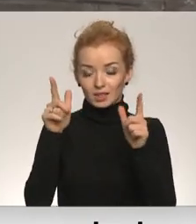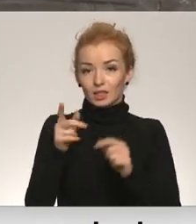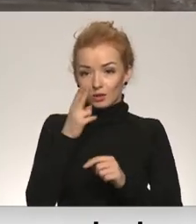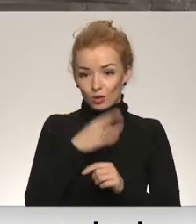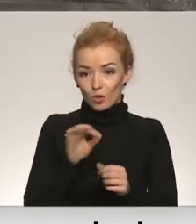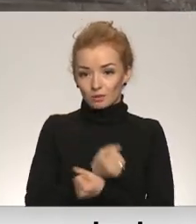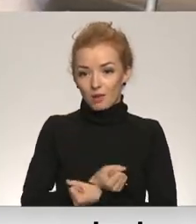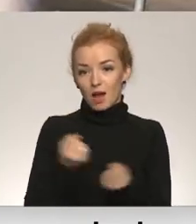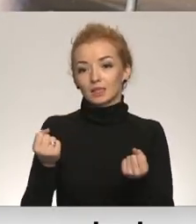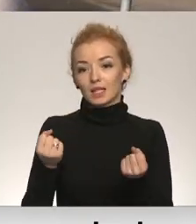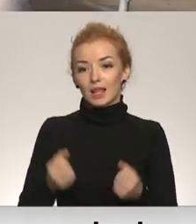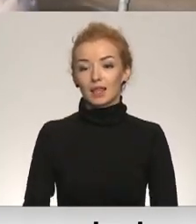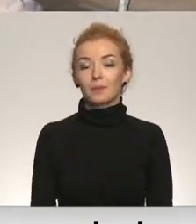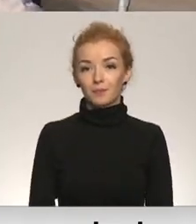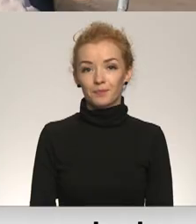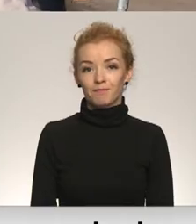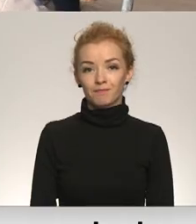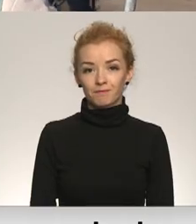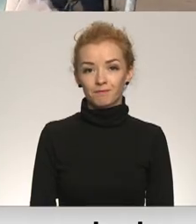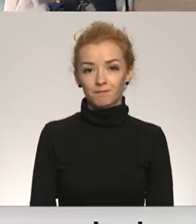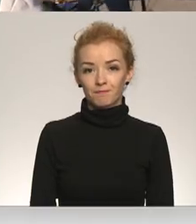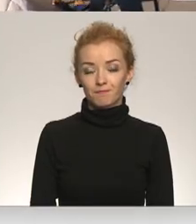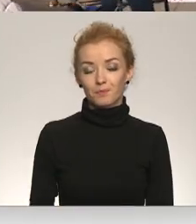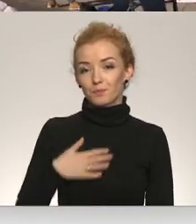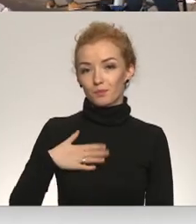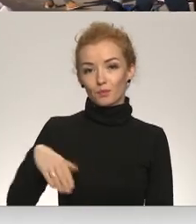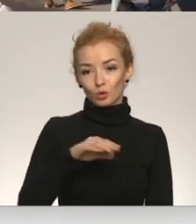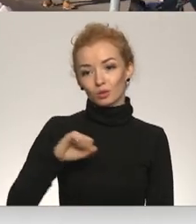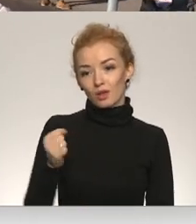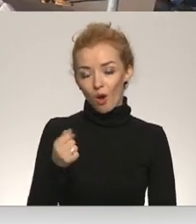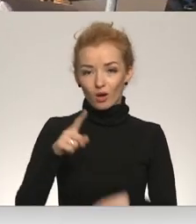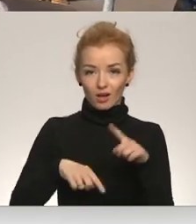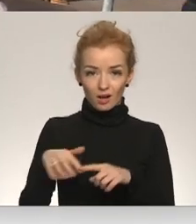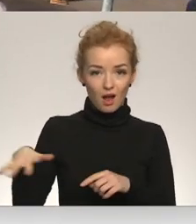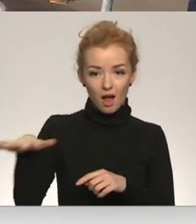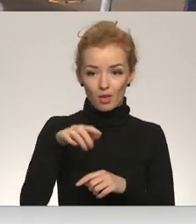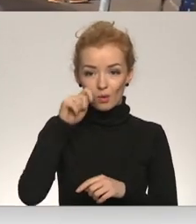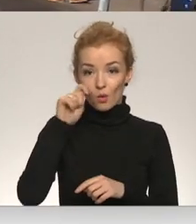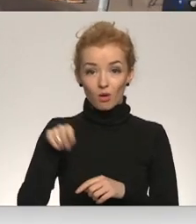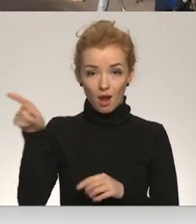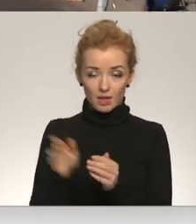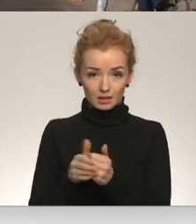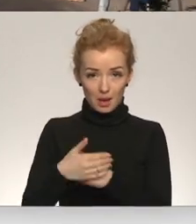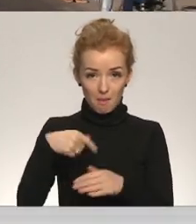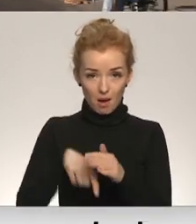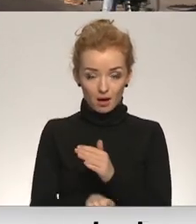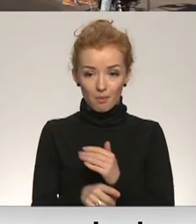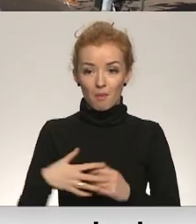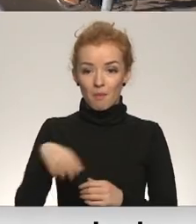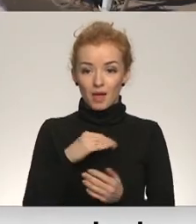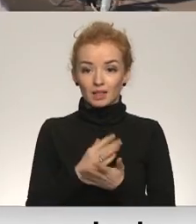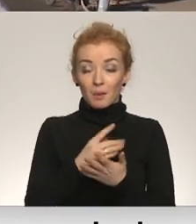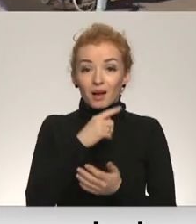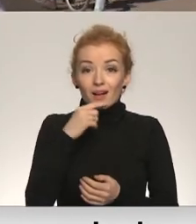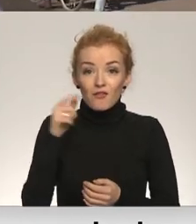no sprādzieniem. Visi mūsu draugi un pusa mūsu radu šobrīd Ukrainā ir pagrabos. Mēs esam Krievijas